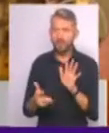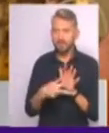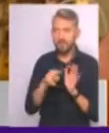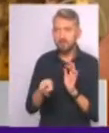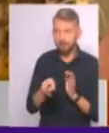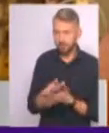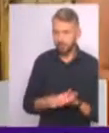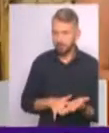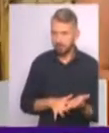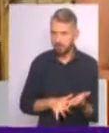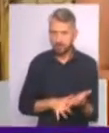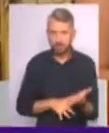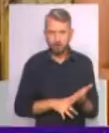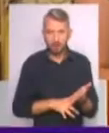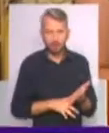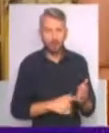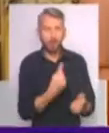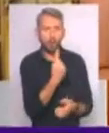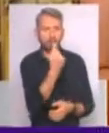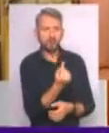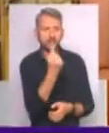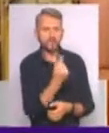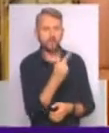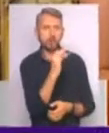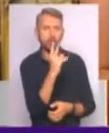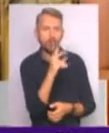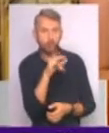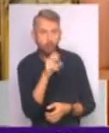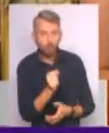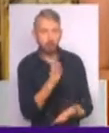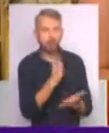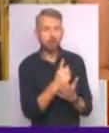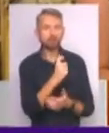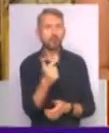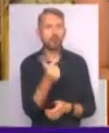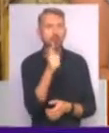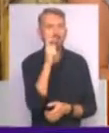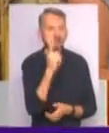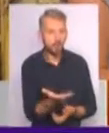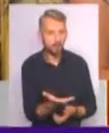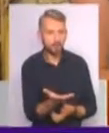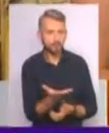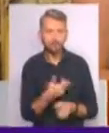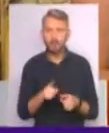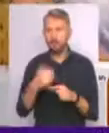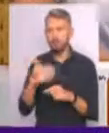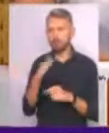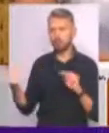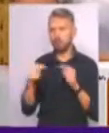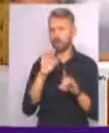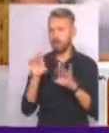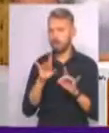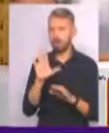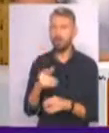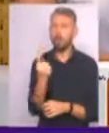это невозможно. Это абсолютно... То есть в литре Кока-Колы содержится 100 грамм сахара. 100 грамм сахара. Давайте, это будет уже антирекламой. В